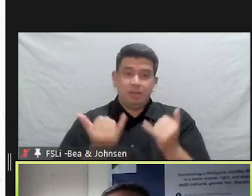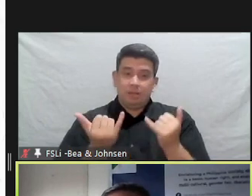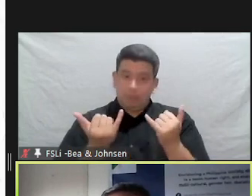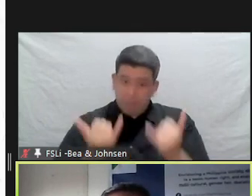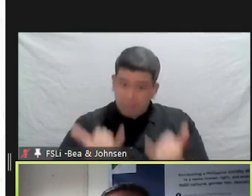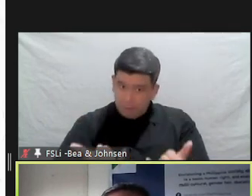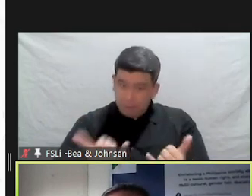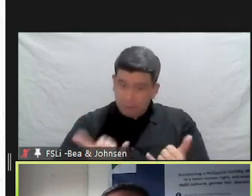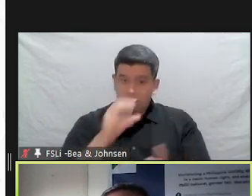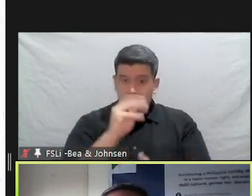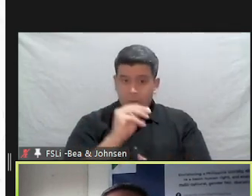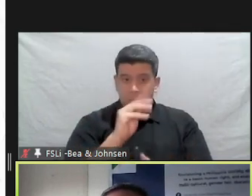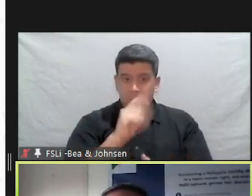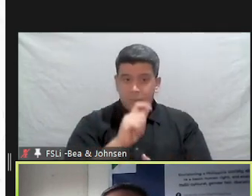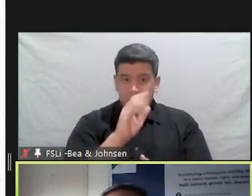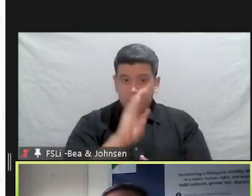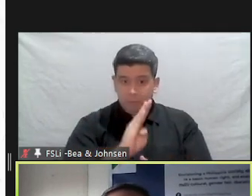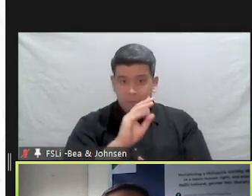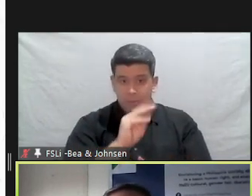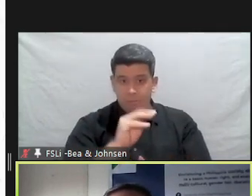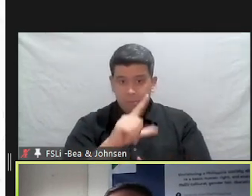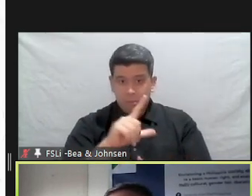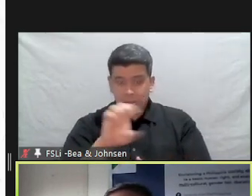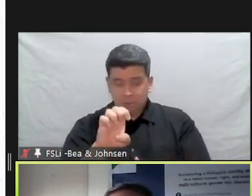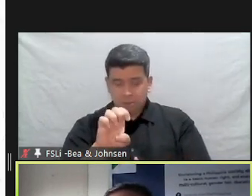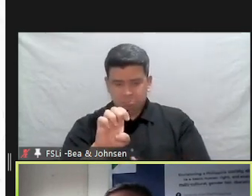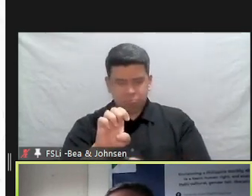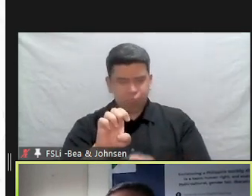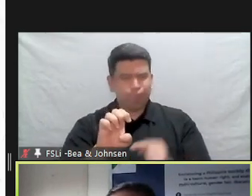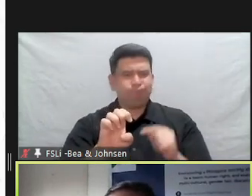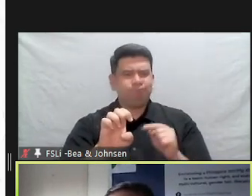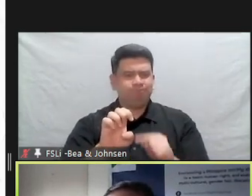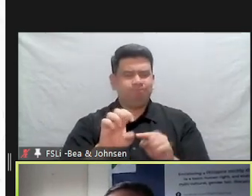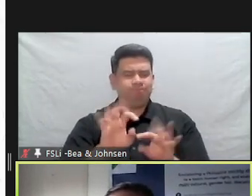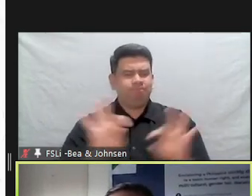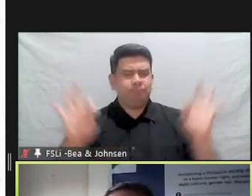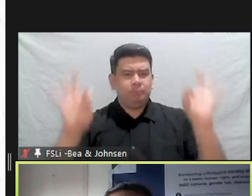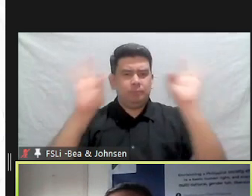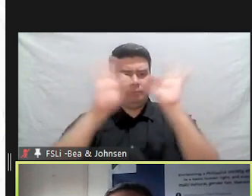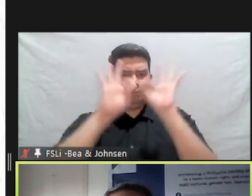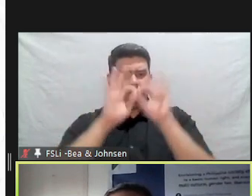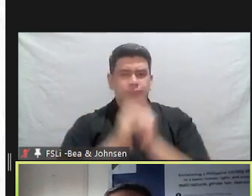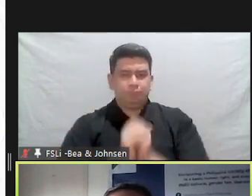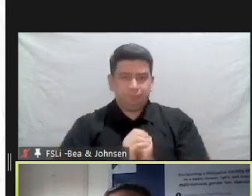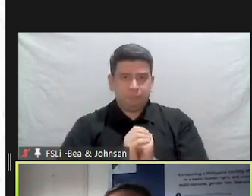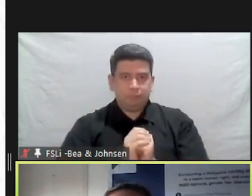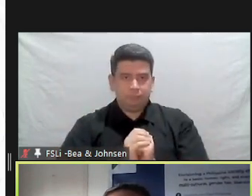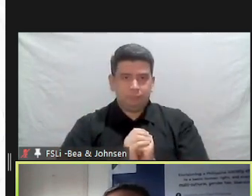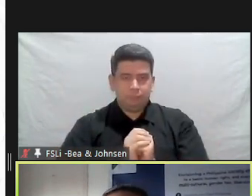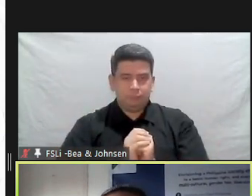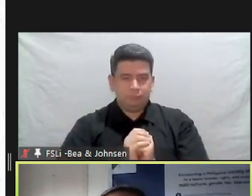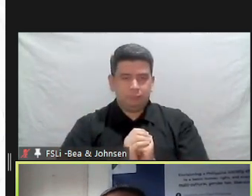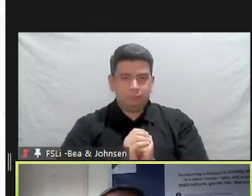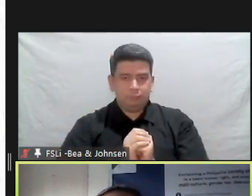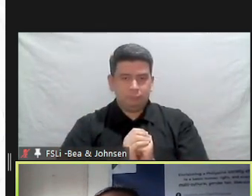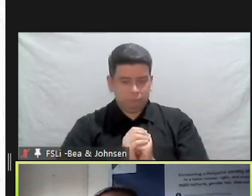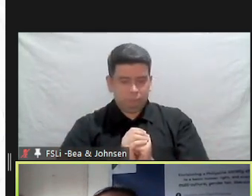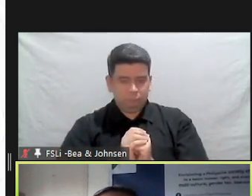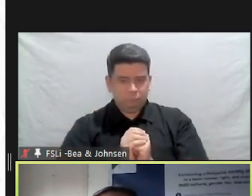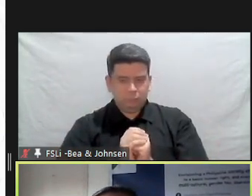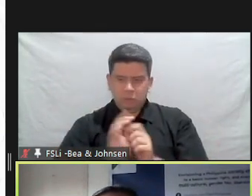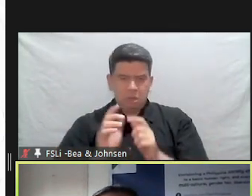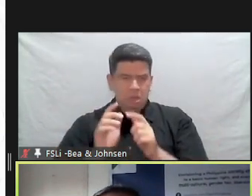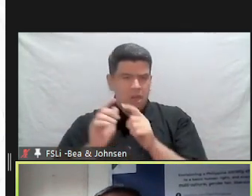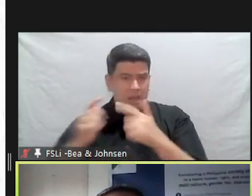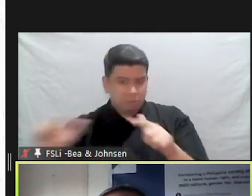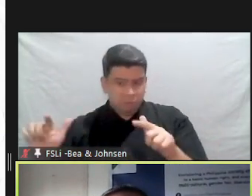ng edukasyon. Bilang ang sabi nga natin, ang wika ay isang daan sa pagkatuto at paglinangpa ng mas